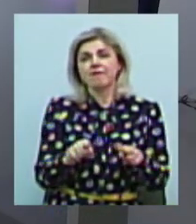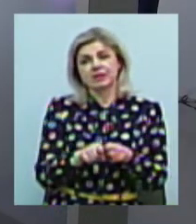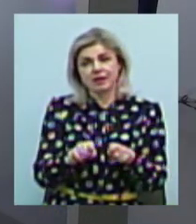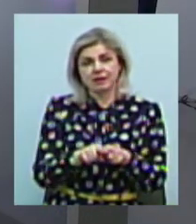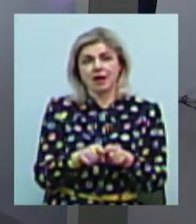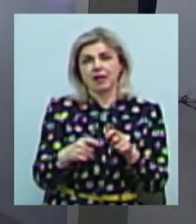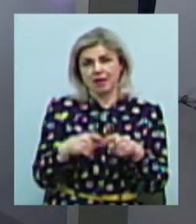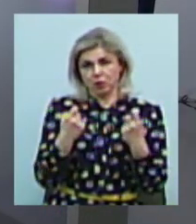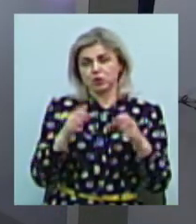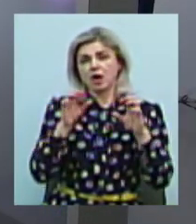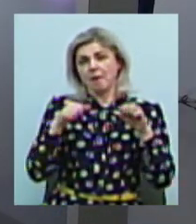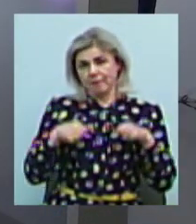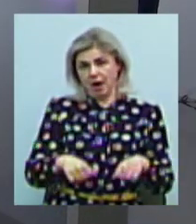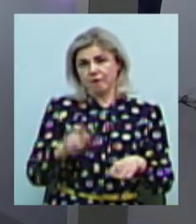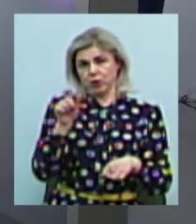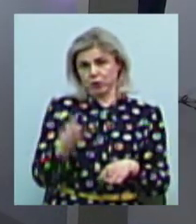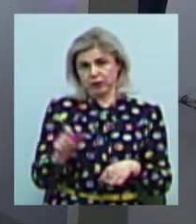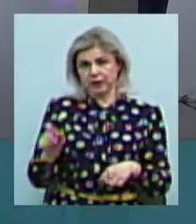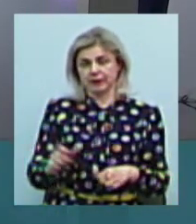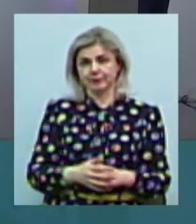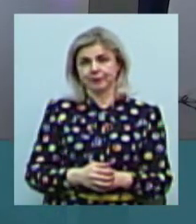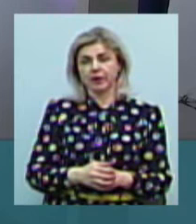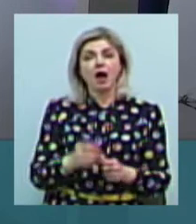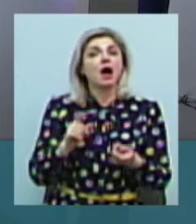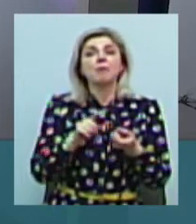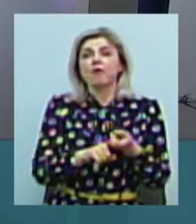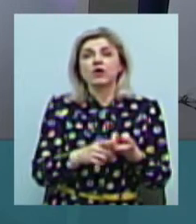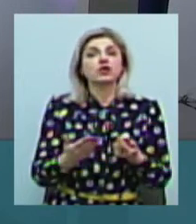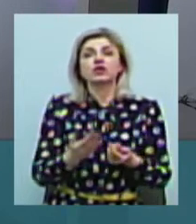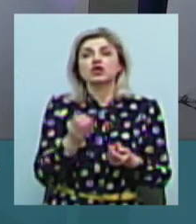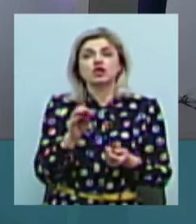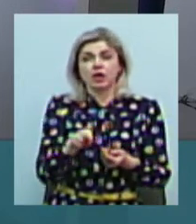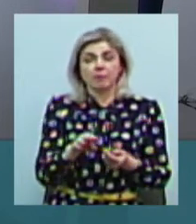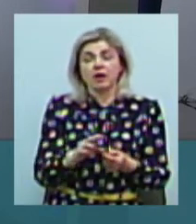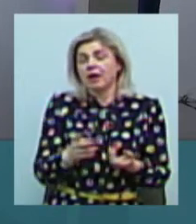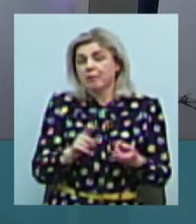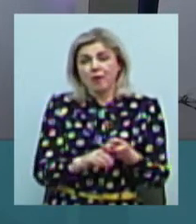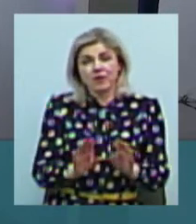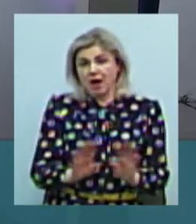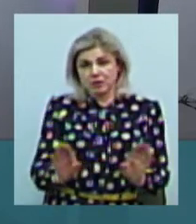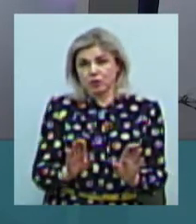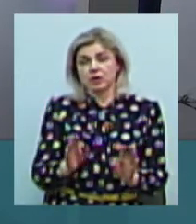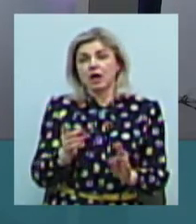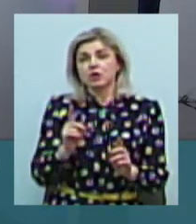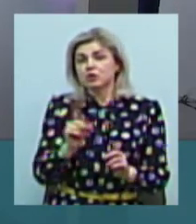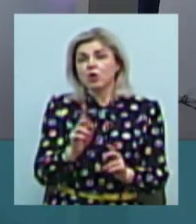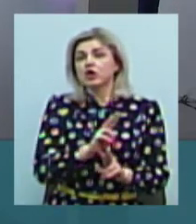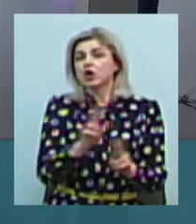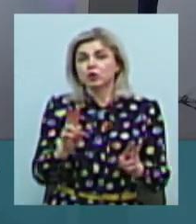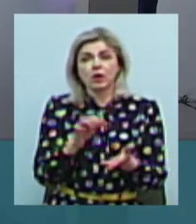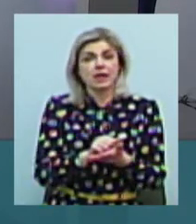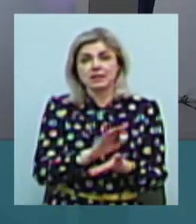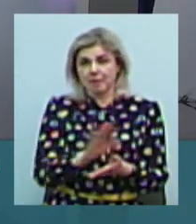там порушення прав людини. А з чим вже це пов'язано? Ну, ні з чим не пов'язано. Пов'язано з тим, що ніхто не займався